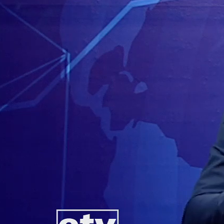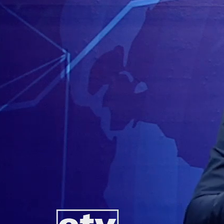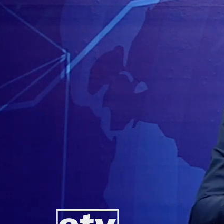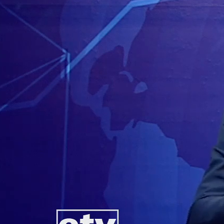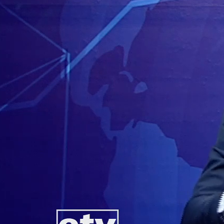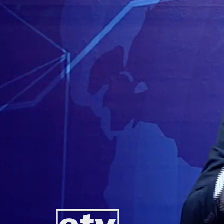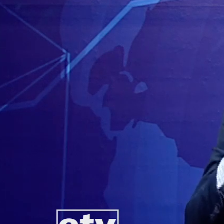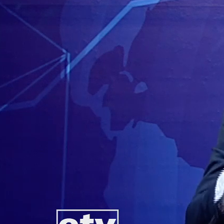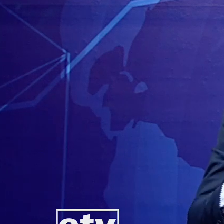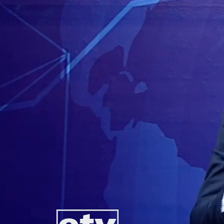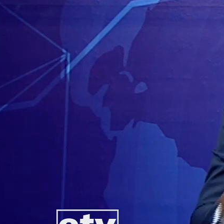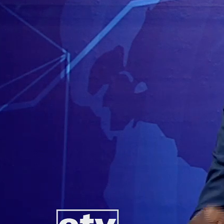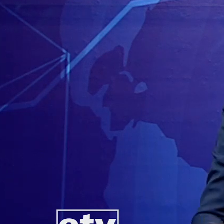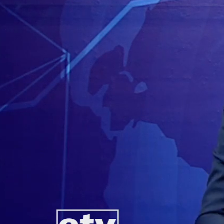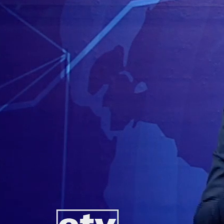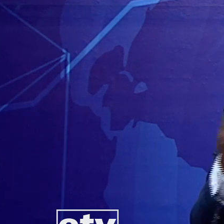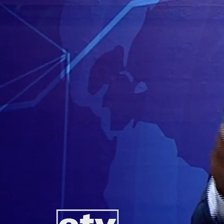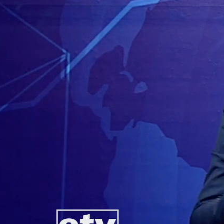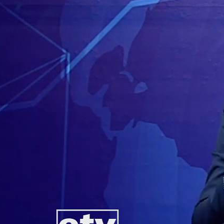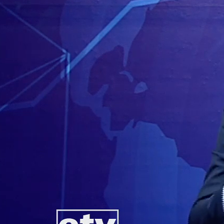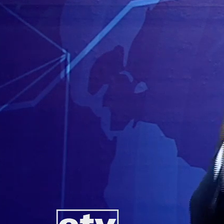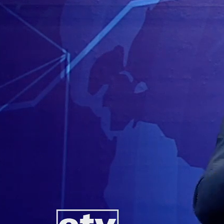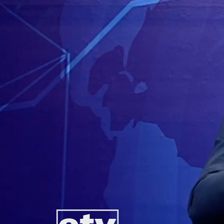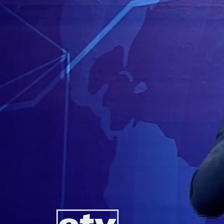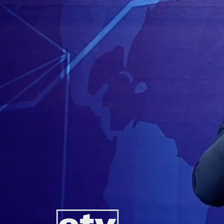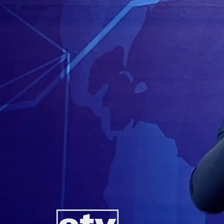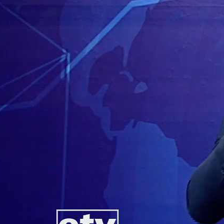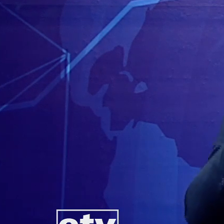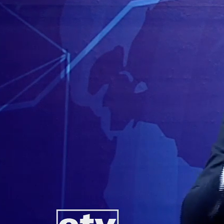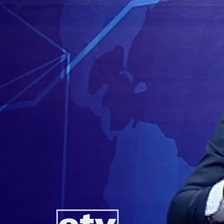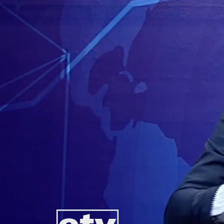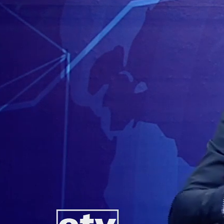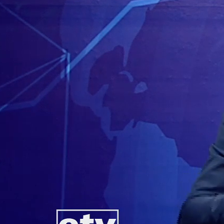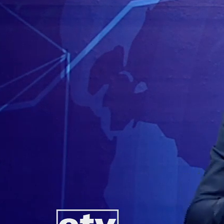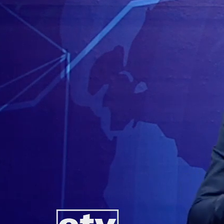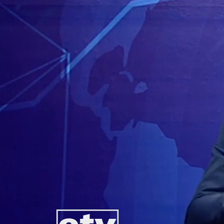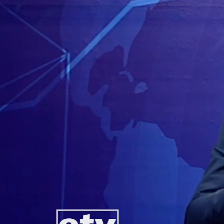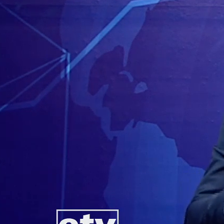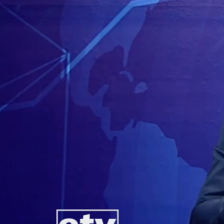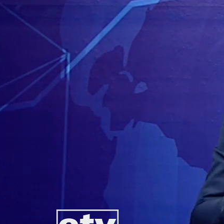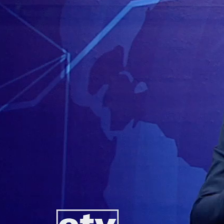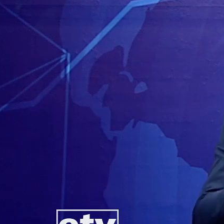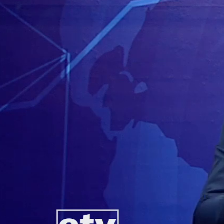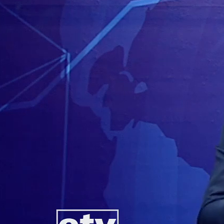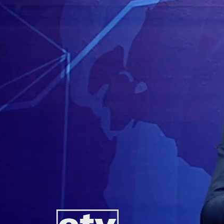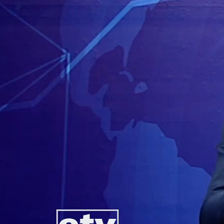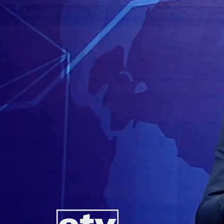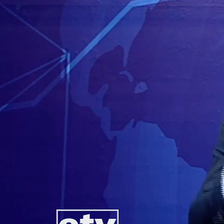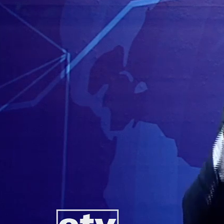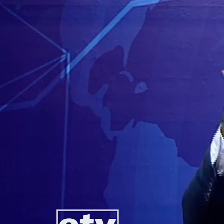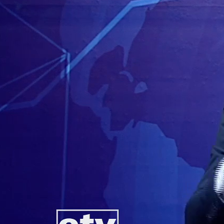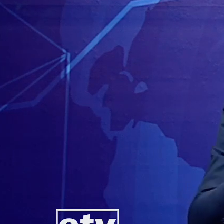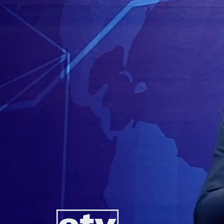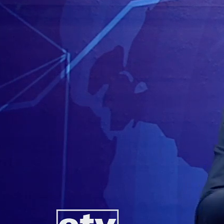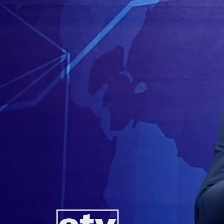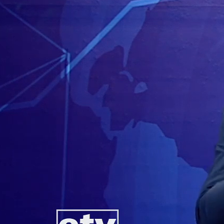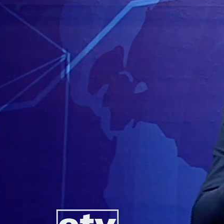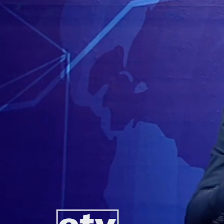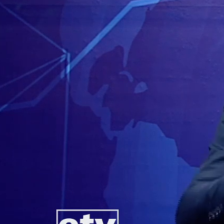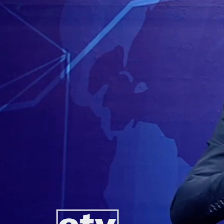ያዳማር ያዳማር ጫውልን እናደርጋለን ማለዱን በመጣና ለኢትዮጵያን አንድነት ለመቀበል